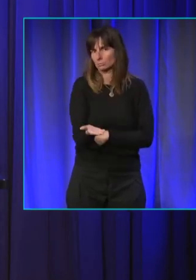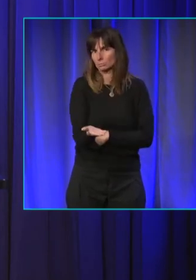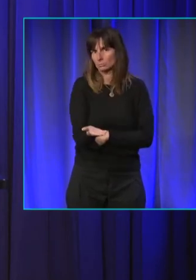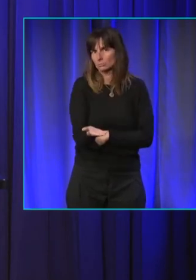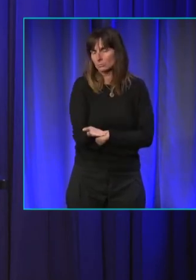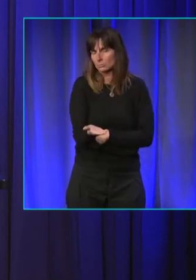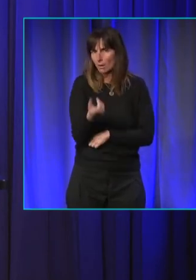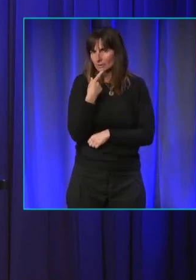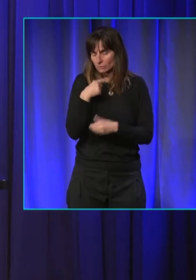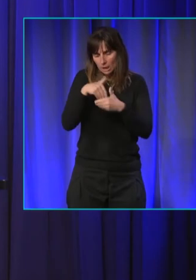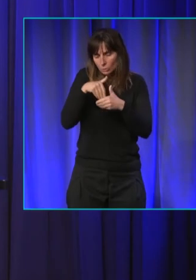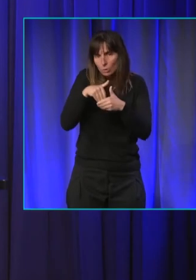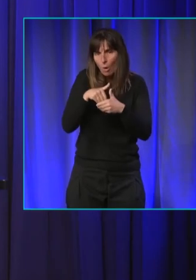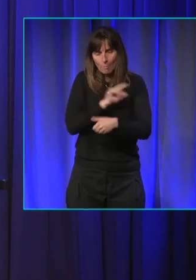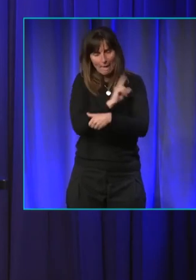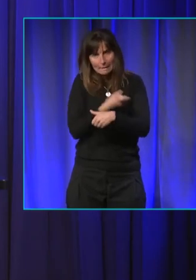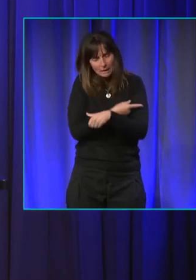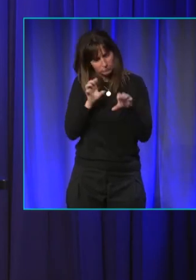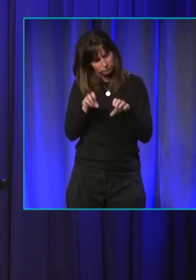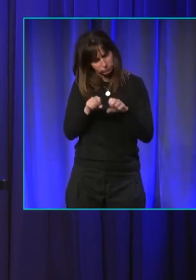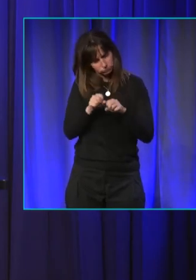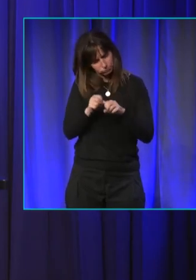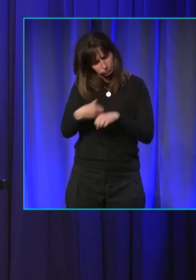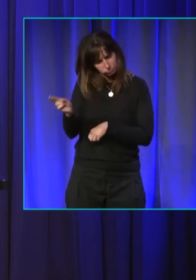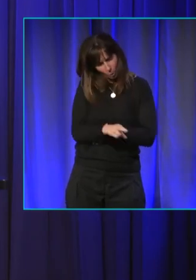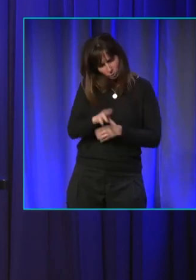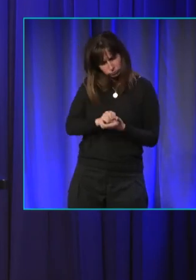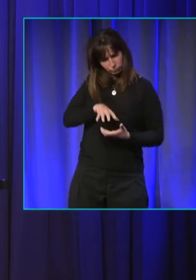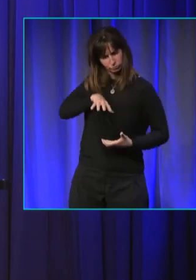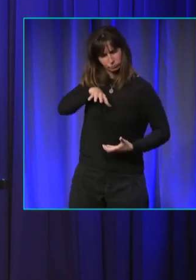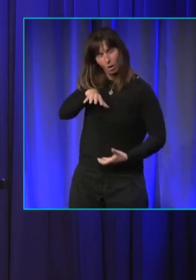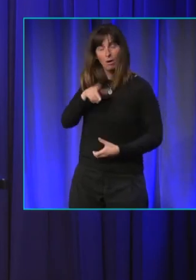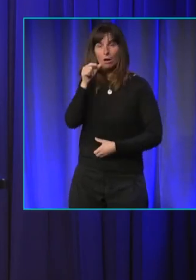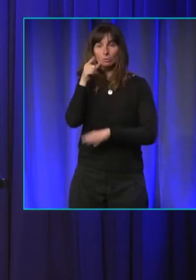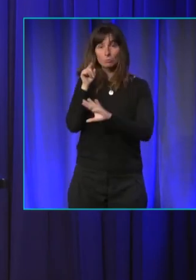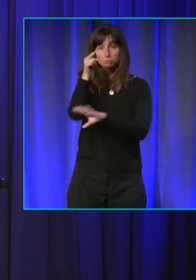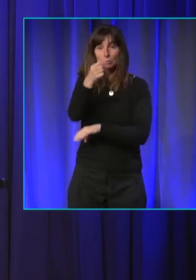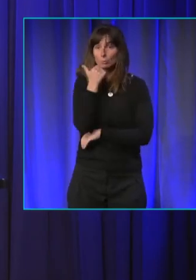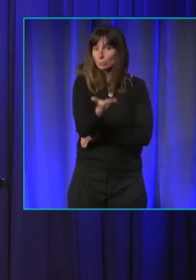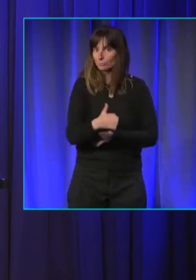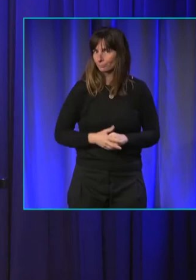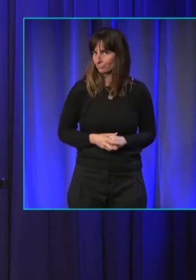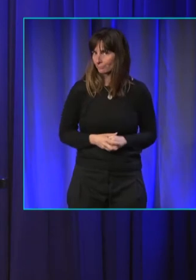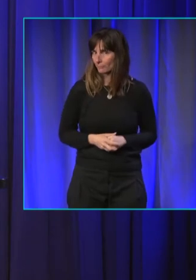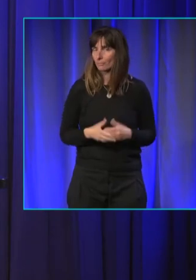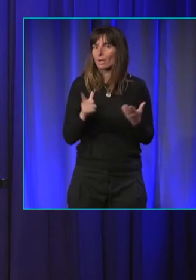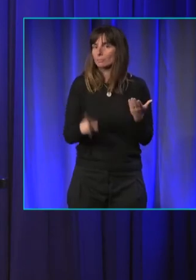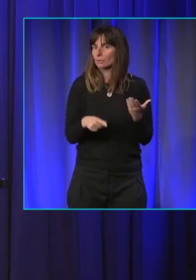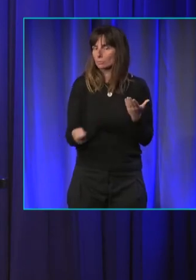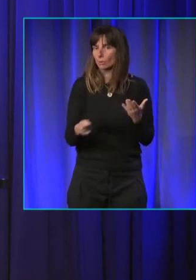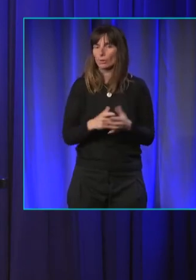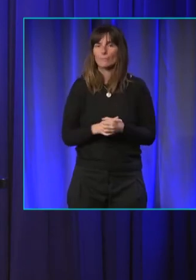il ne pourra pas vraiment reformer de l'énergie, il ne pourra pas être endurant très très longtemps. Donc là, c'est